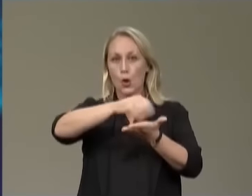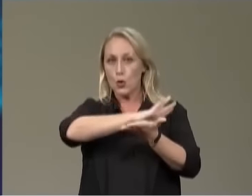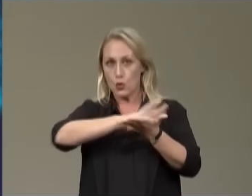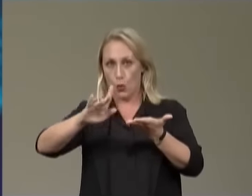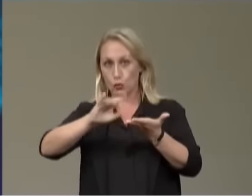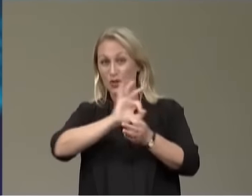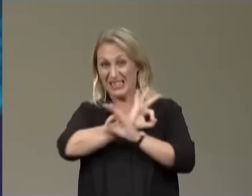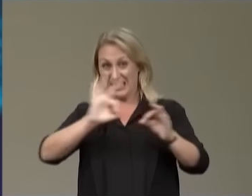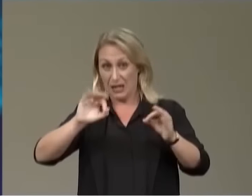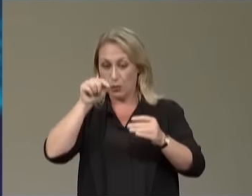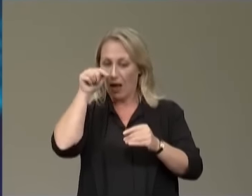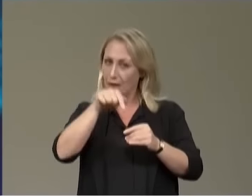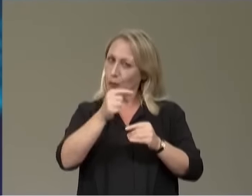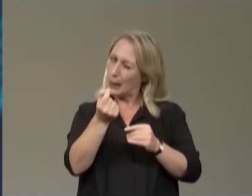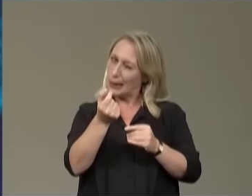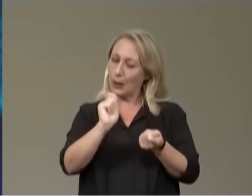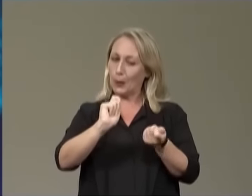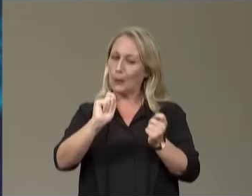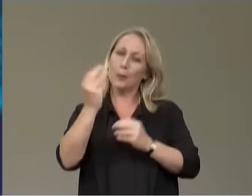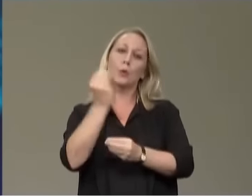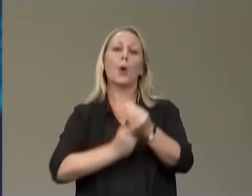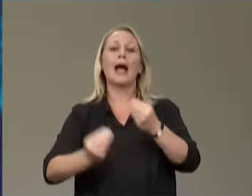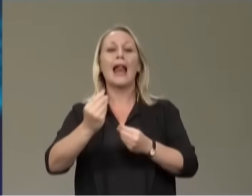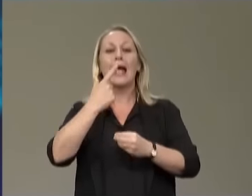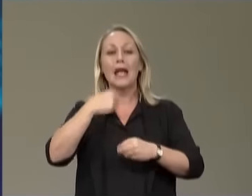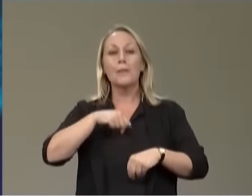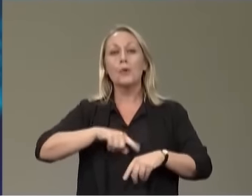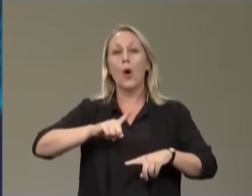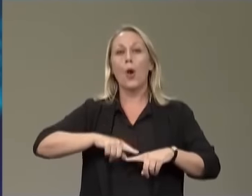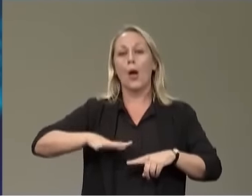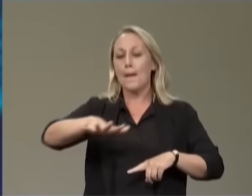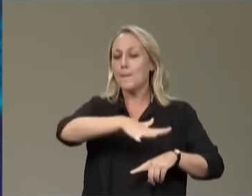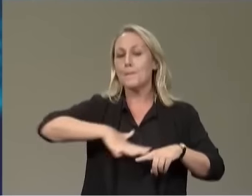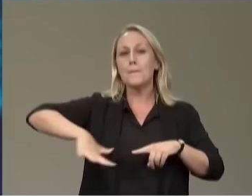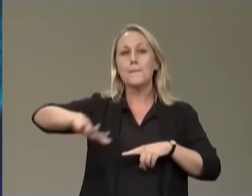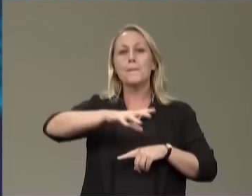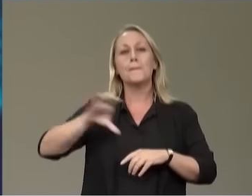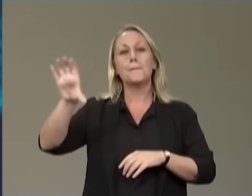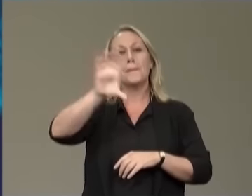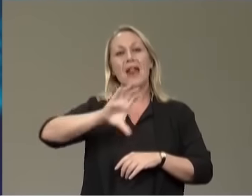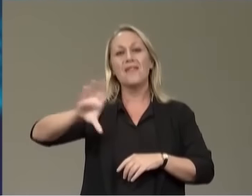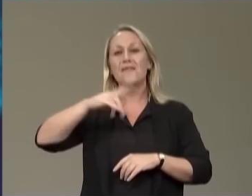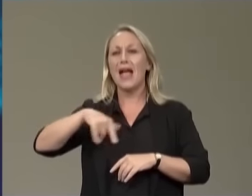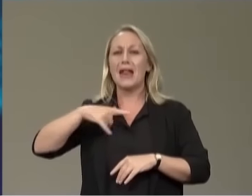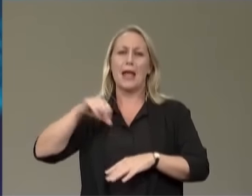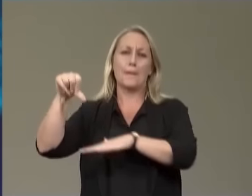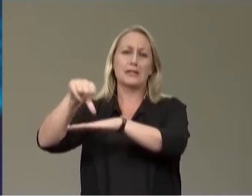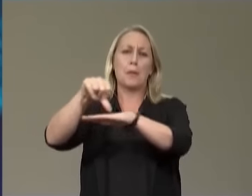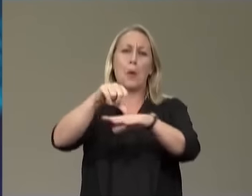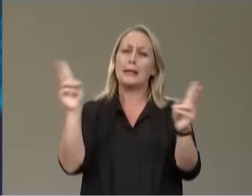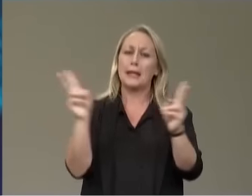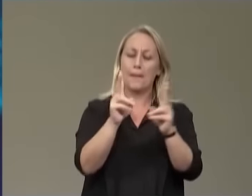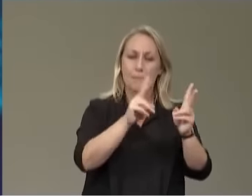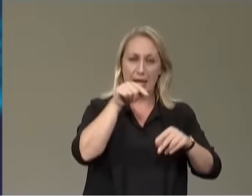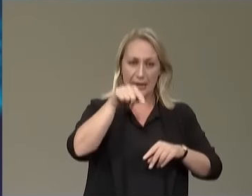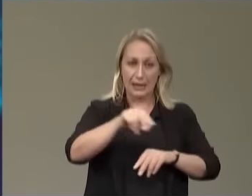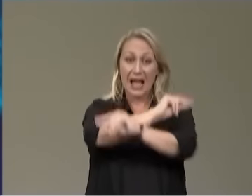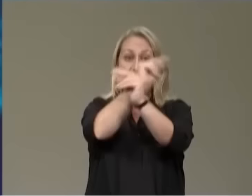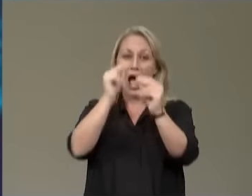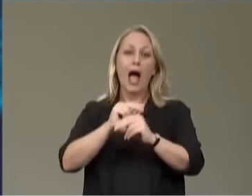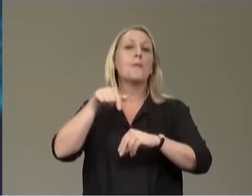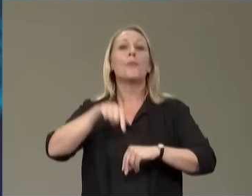αιτήματα που είχαμε από την ελληνική περιφέρεια, κυρίως από μικρότερους οικισμούς, μειώνεται στο